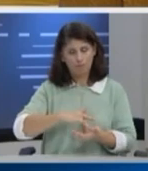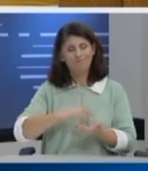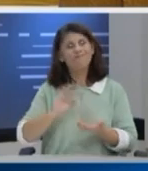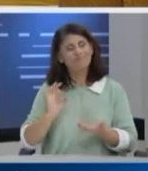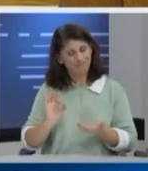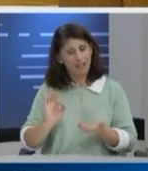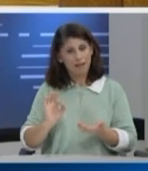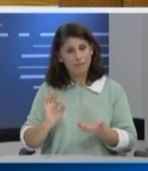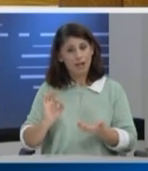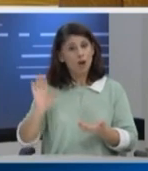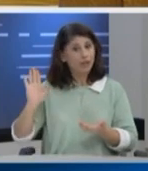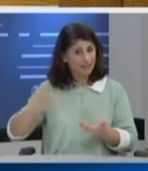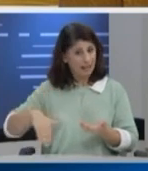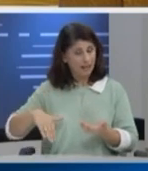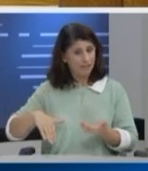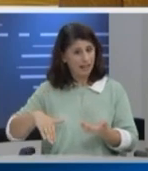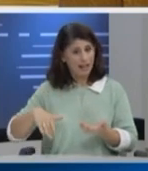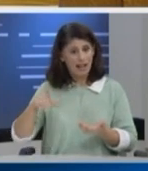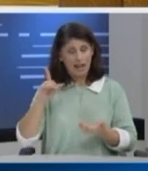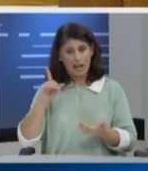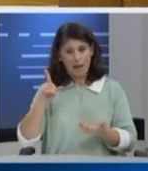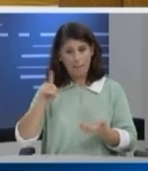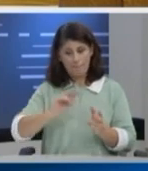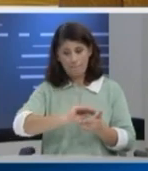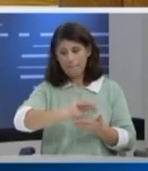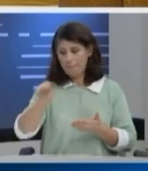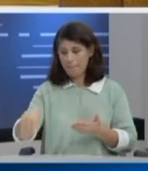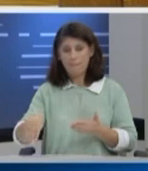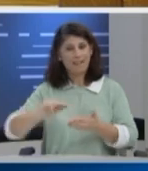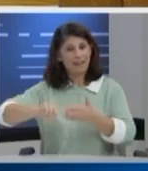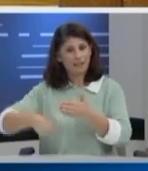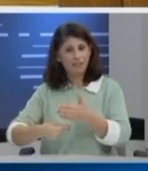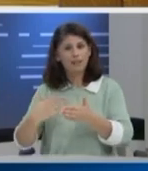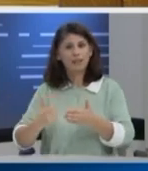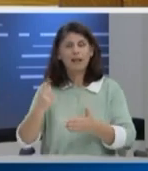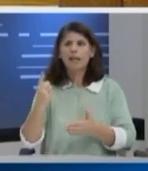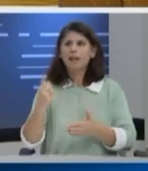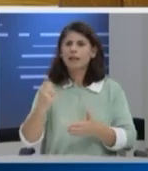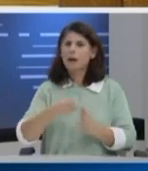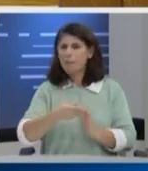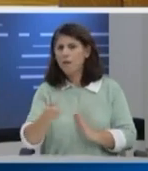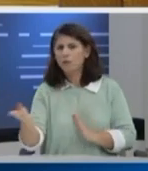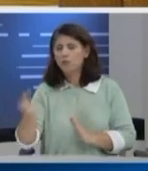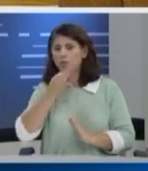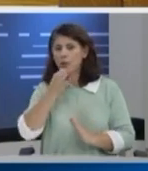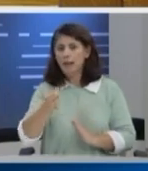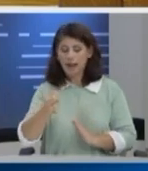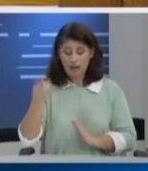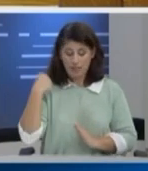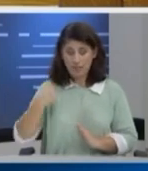μάλιστα, ο τελευταίος, η τελευταία μεταγραφή σας, κύριε Μητσοτάκη, ήταν ένας εξ αυτών που